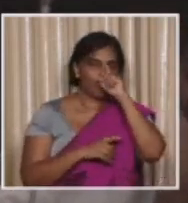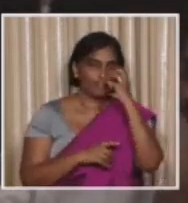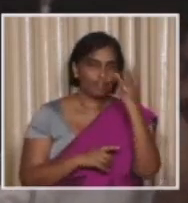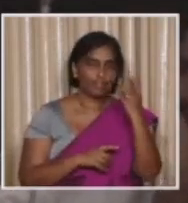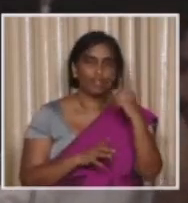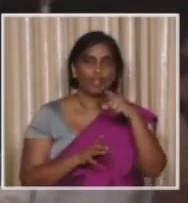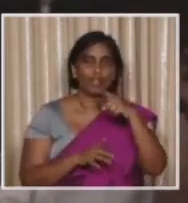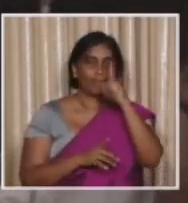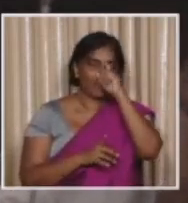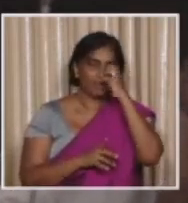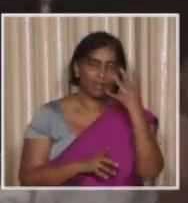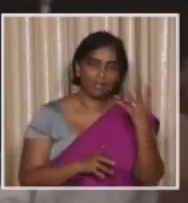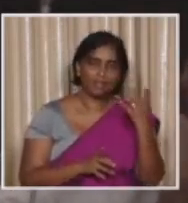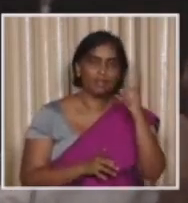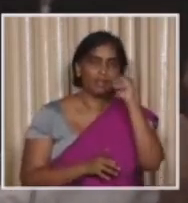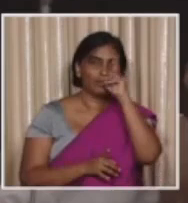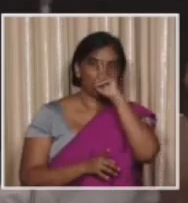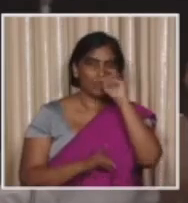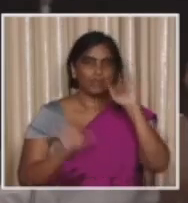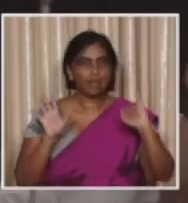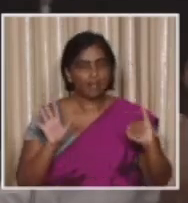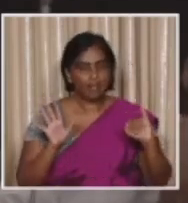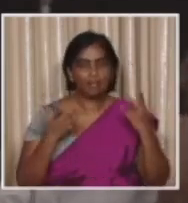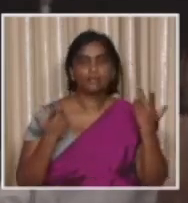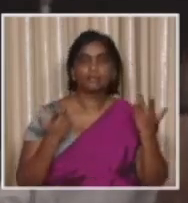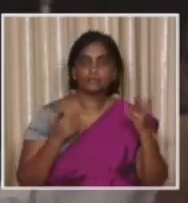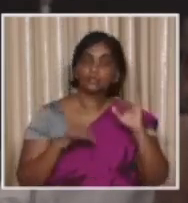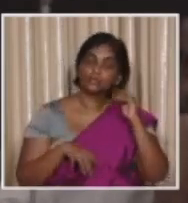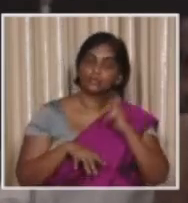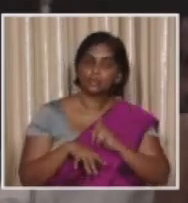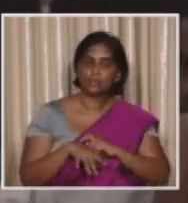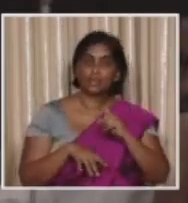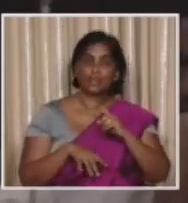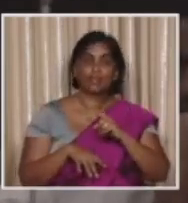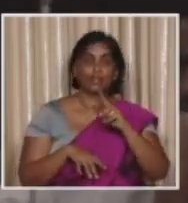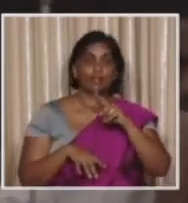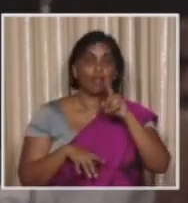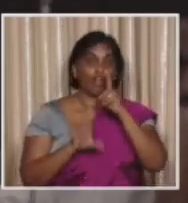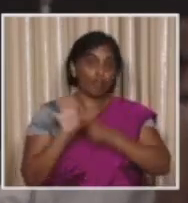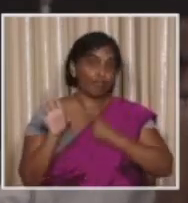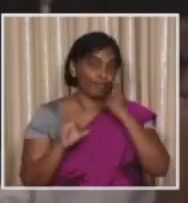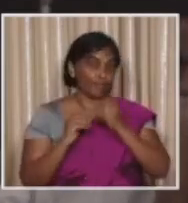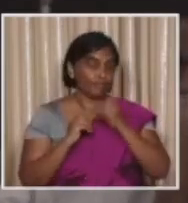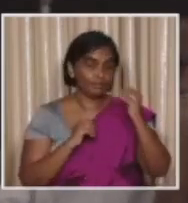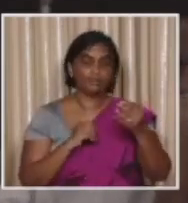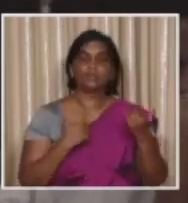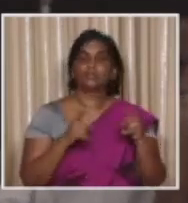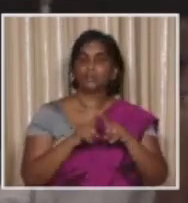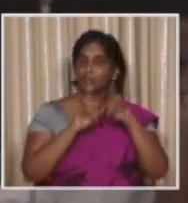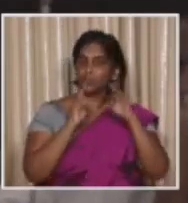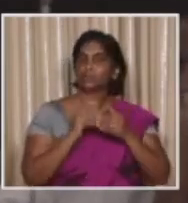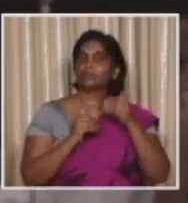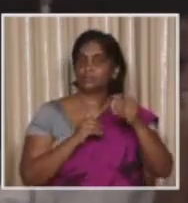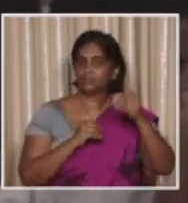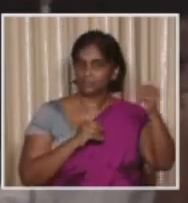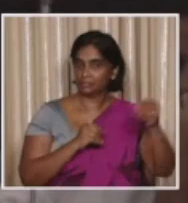දින 120ක් ලැබෙනවා, දින 180ක් ලැබෙනවා, සමහර අවස්ථාවල දින 240ක් ලැබුණා. මෙහෙම තමයි